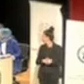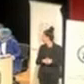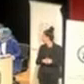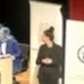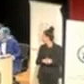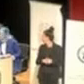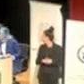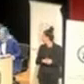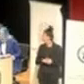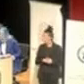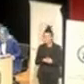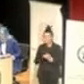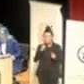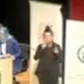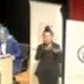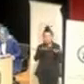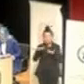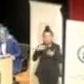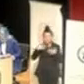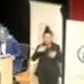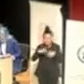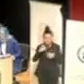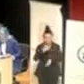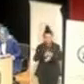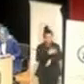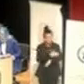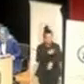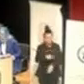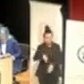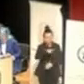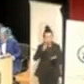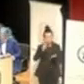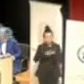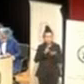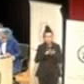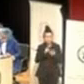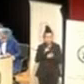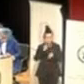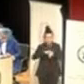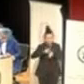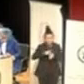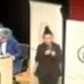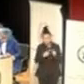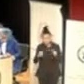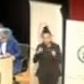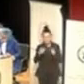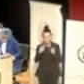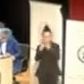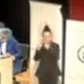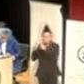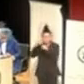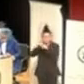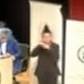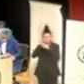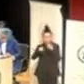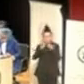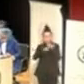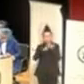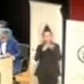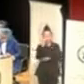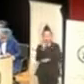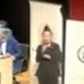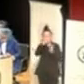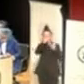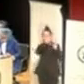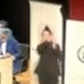İlerliyorum. Görme engelli vatandaşlarımız üyelik süreçlerini web sayfamız üzerinde bulunan üye ol bölümündeki